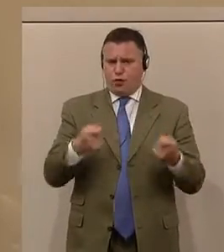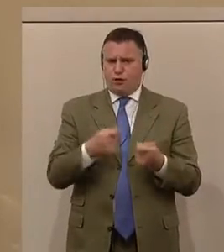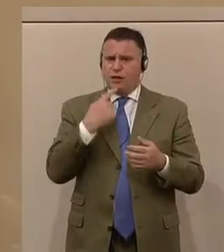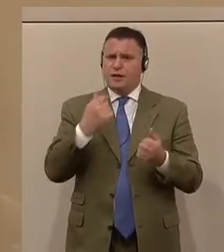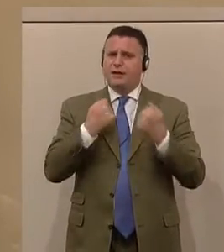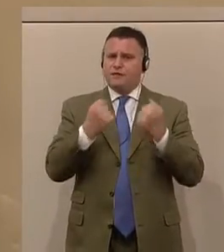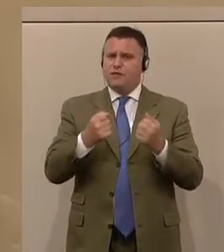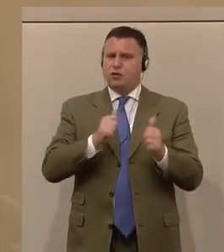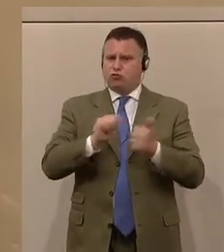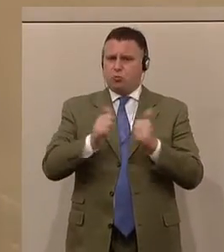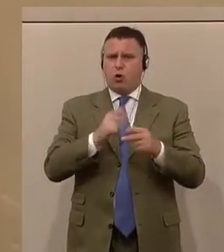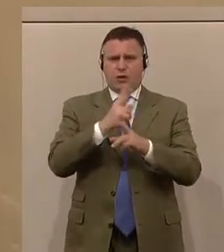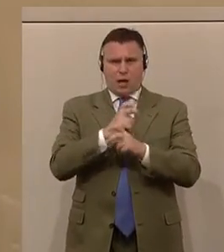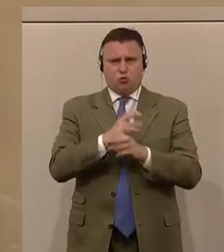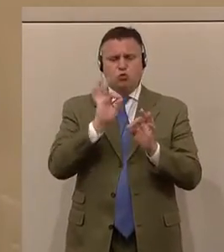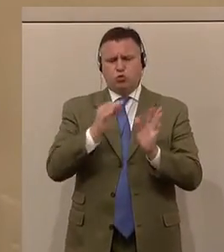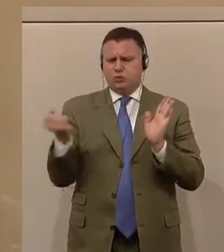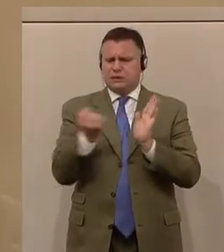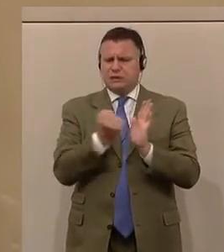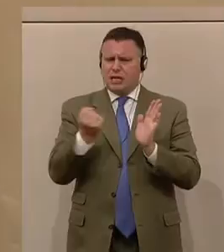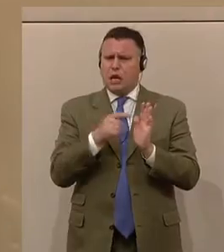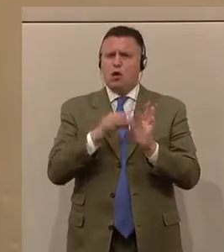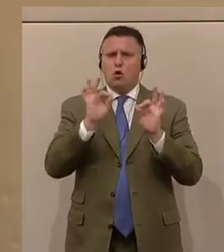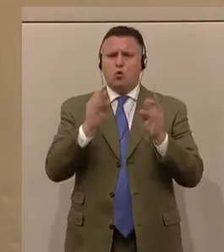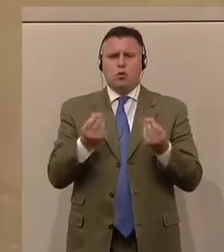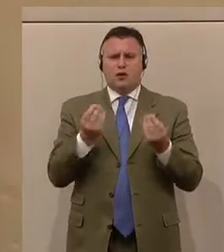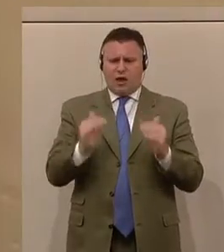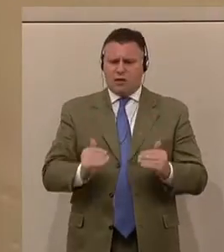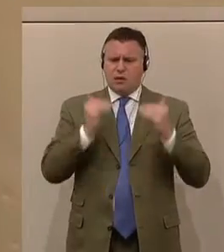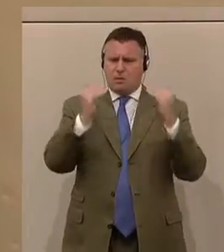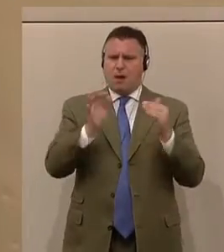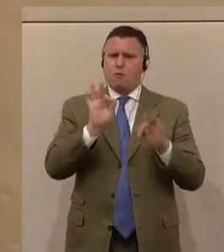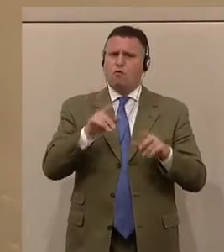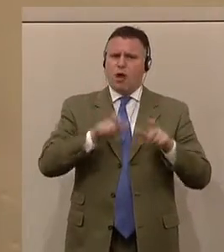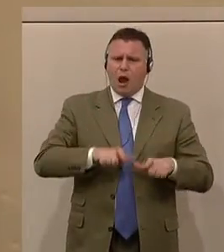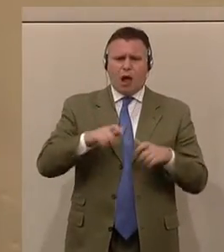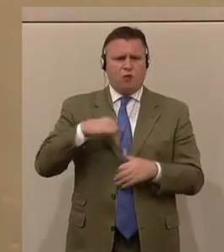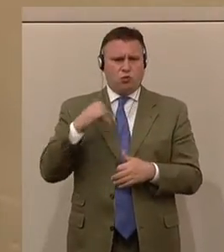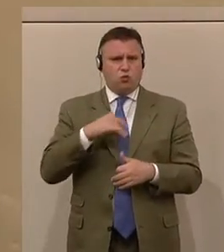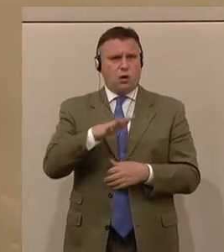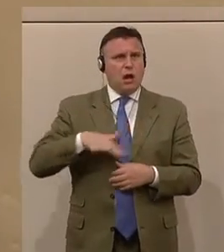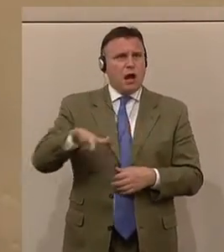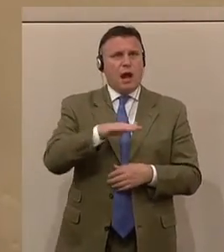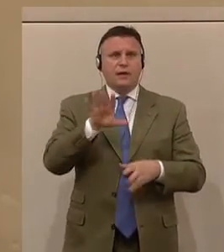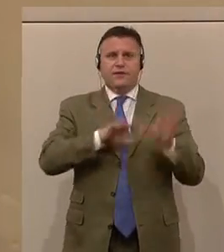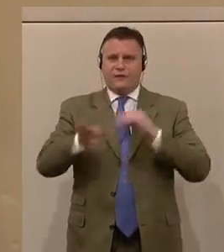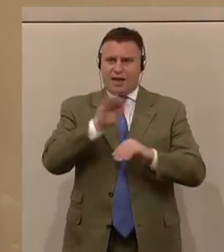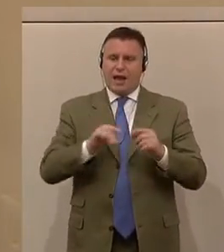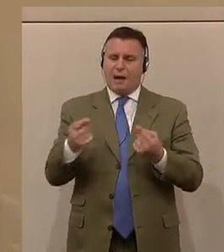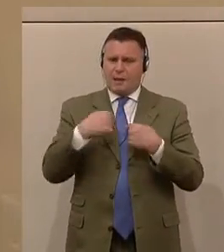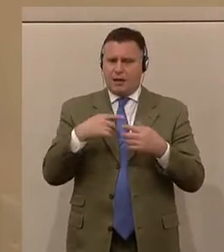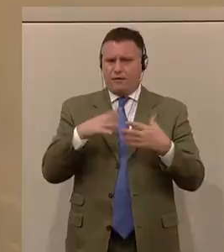GmbH mit dem Qualitätssiegel für höchste Qualität im Sport, für Jung und Alt, für alle Menschen, die in unseren Vereinen Sport